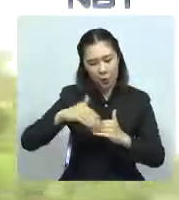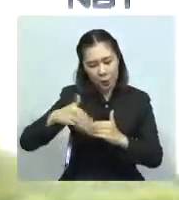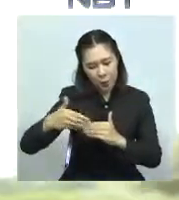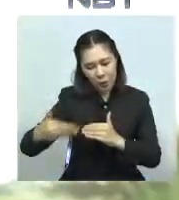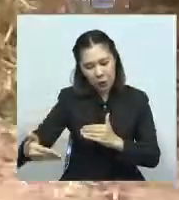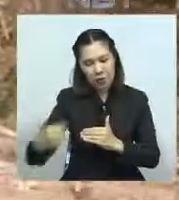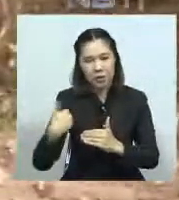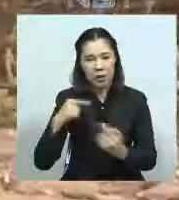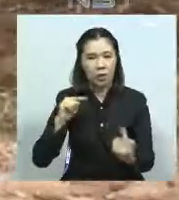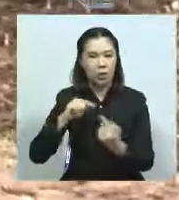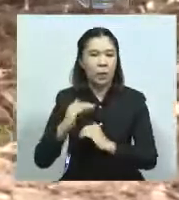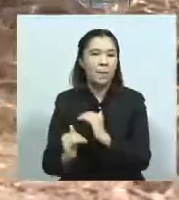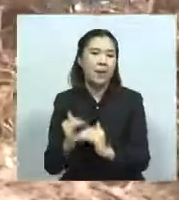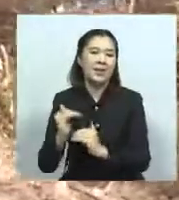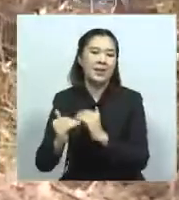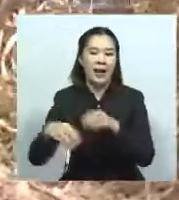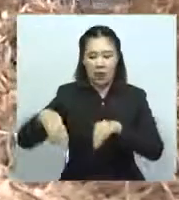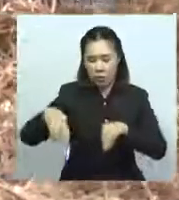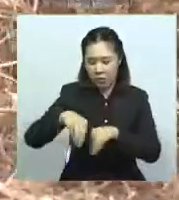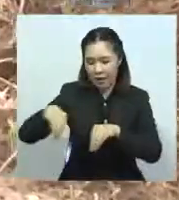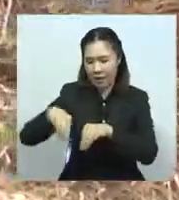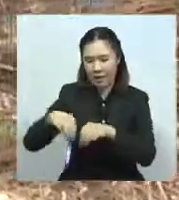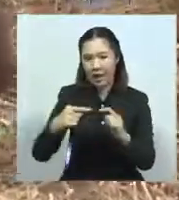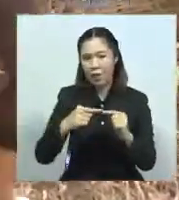จะขยายผลอย่างพื้นที่อื่นๆใกล้เคียงเพื่อ